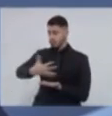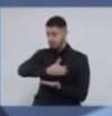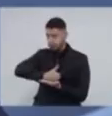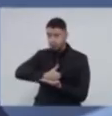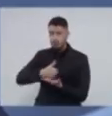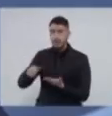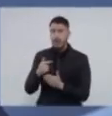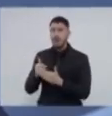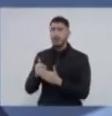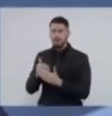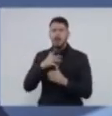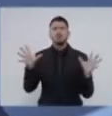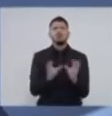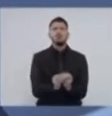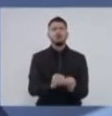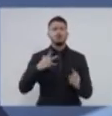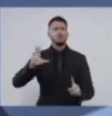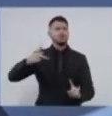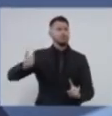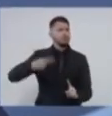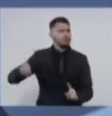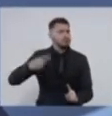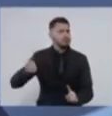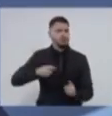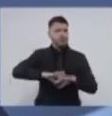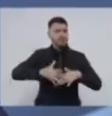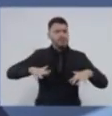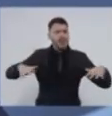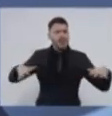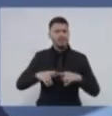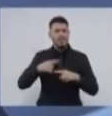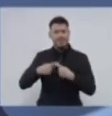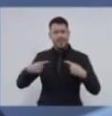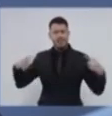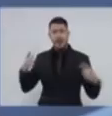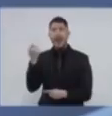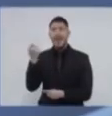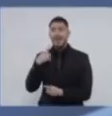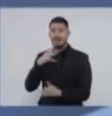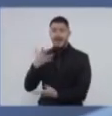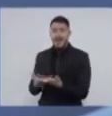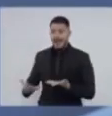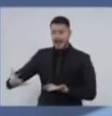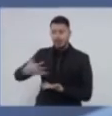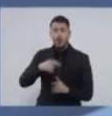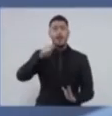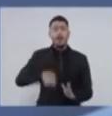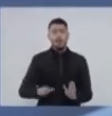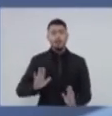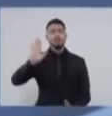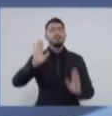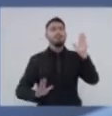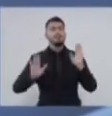ανανεώσιμων πηγών ενέργειας του ειδικού λογαριασμού των υπηρεσιών κοινής ωφελείας και των εσόδων από τις δημοπρασίας των ρύπων